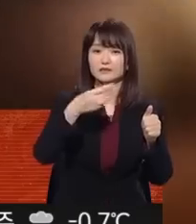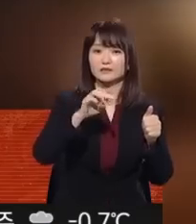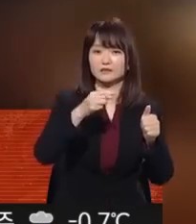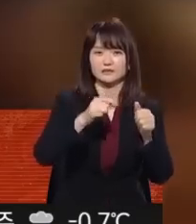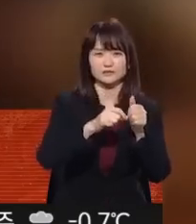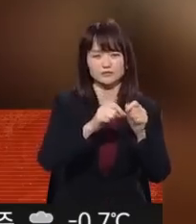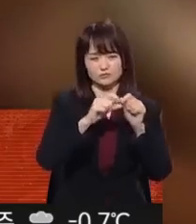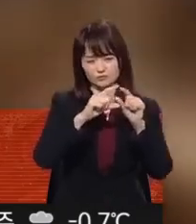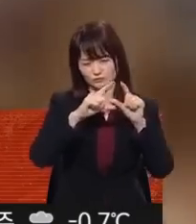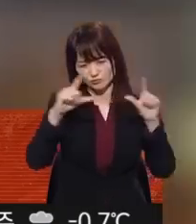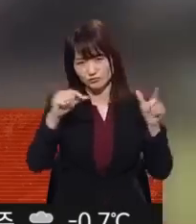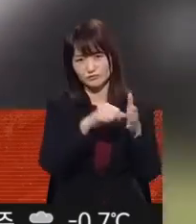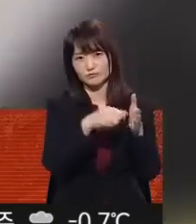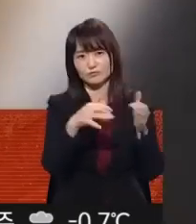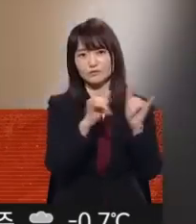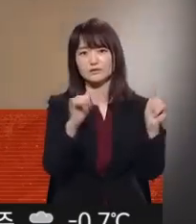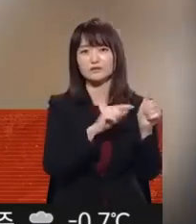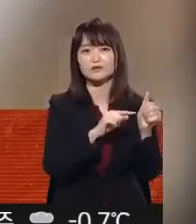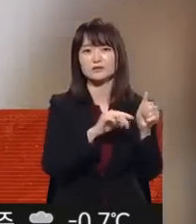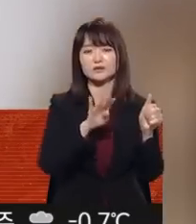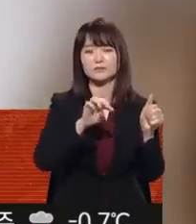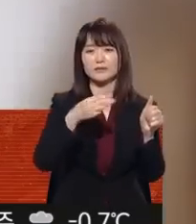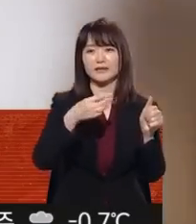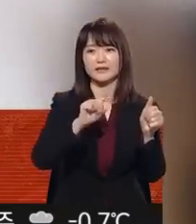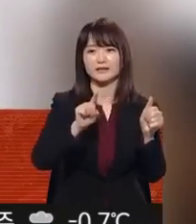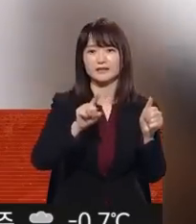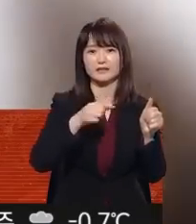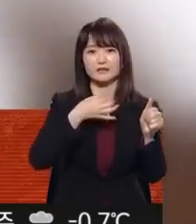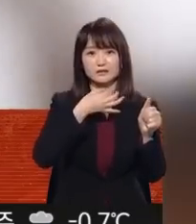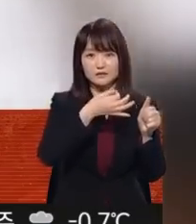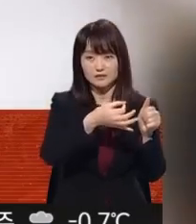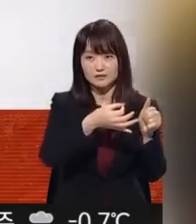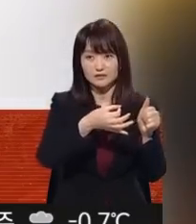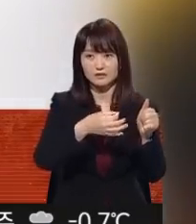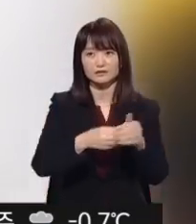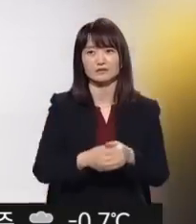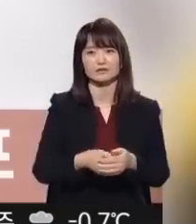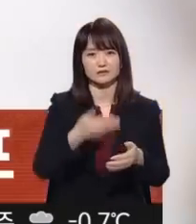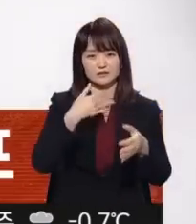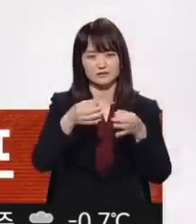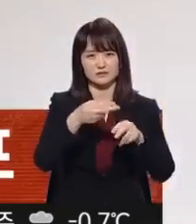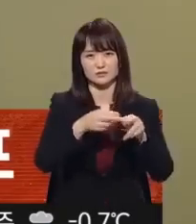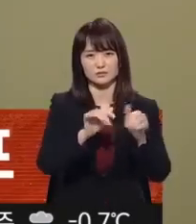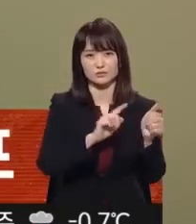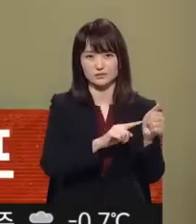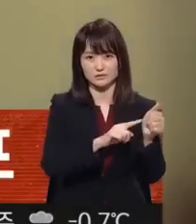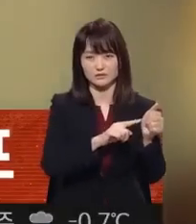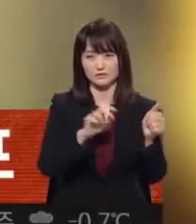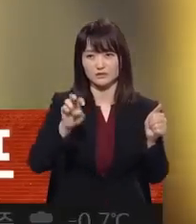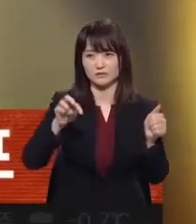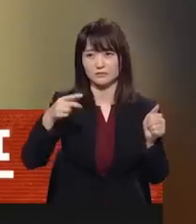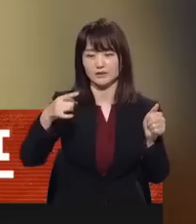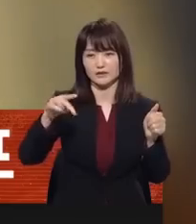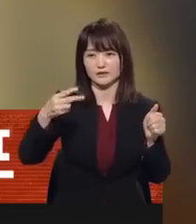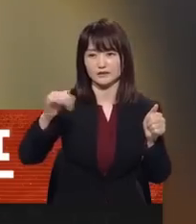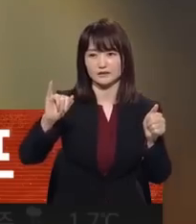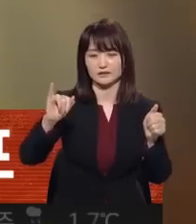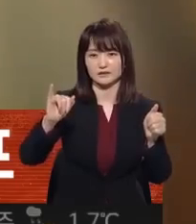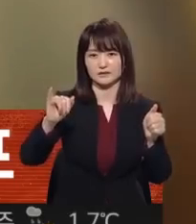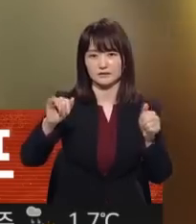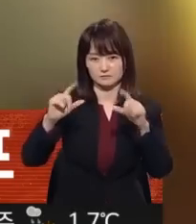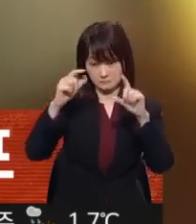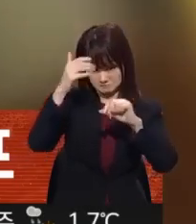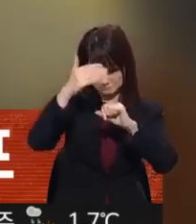유명한 사람이에요. 솔트 베라라는 닉네임으로 유명한 레스토랑 셰프인데 결국 이 남성 메시와 찍은 사진 SNS 올렸고